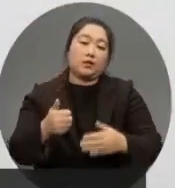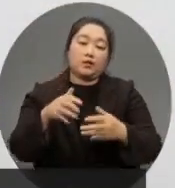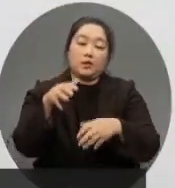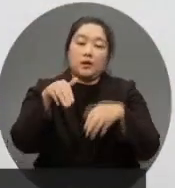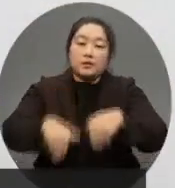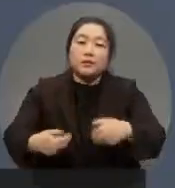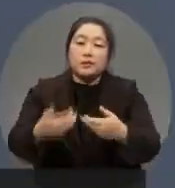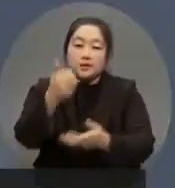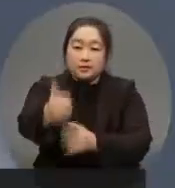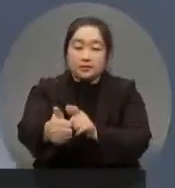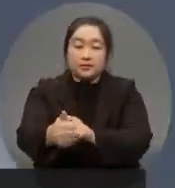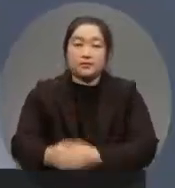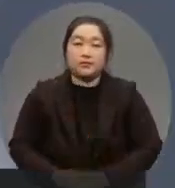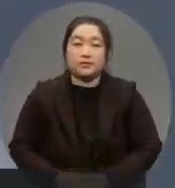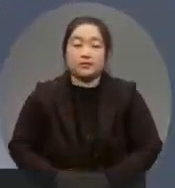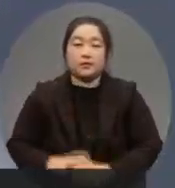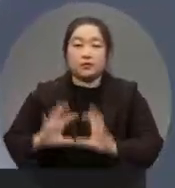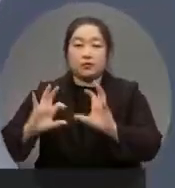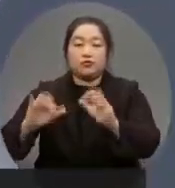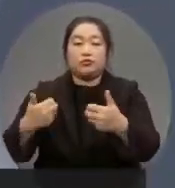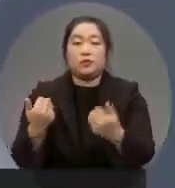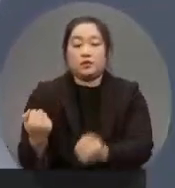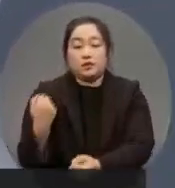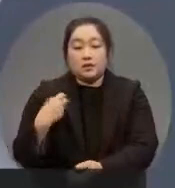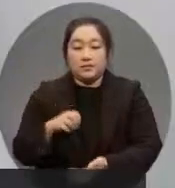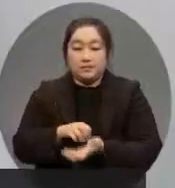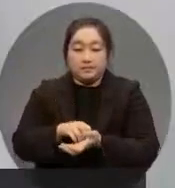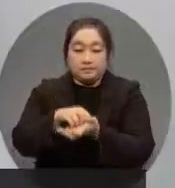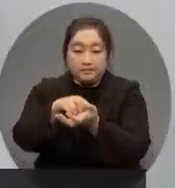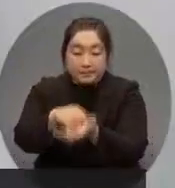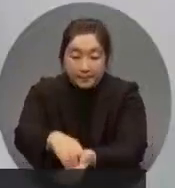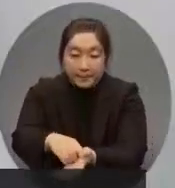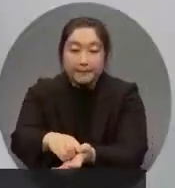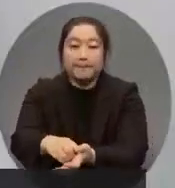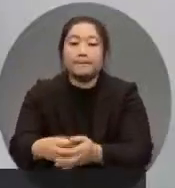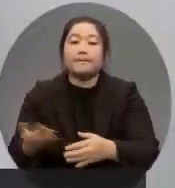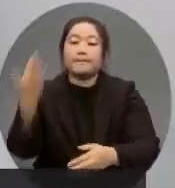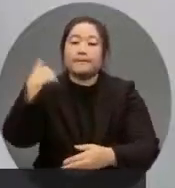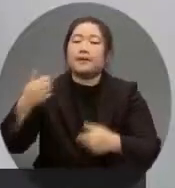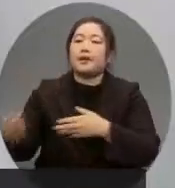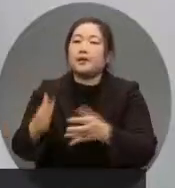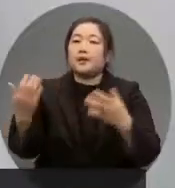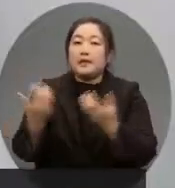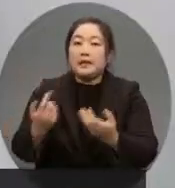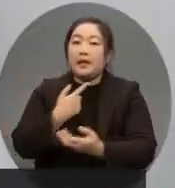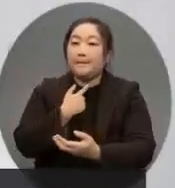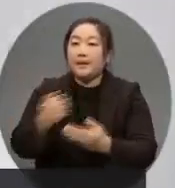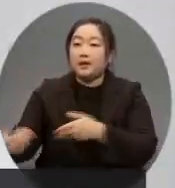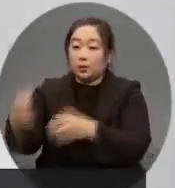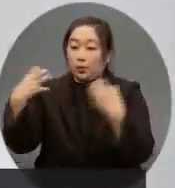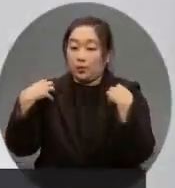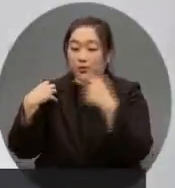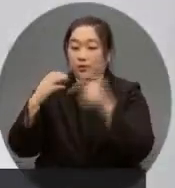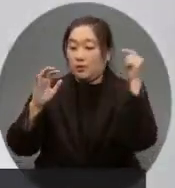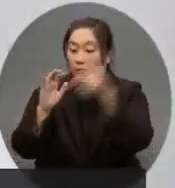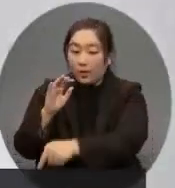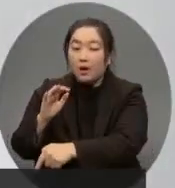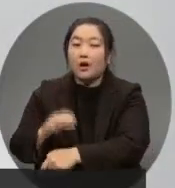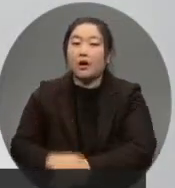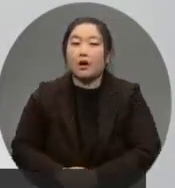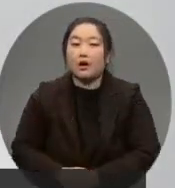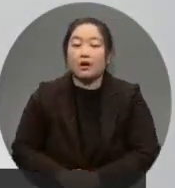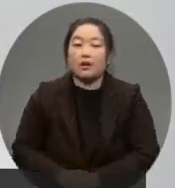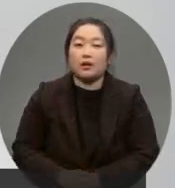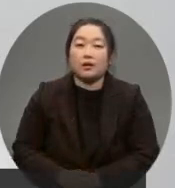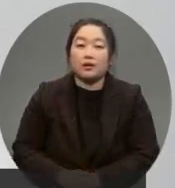자치행정비서관. 국민의힘에 입당 원서를 낸 뒤 행정부지사로 일했던 도청을 찾은 서 전 비서관의